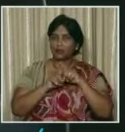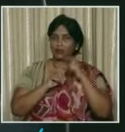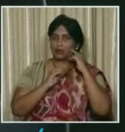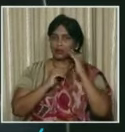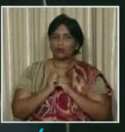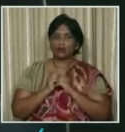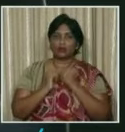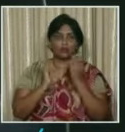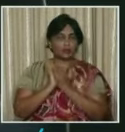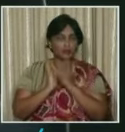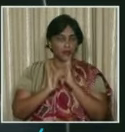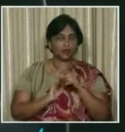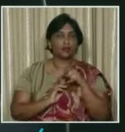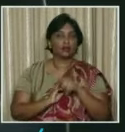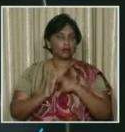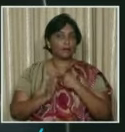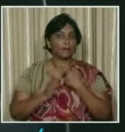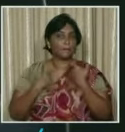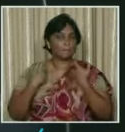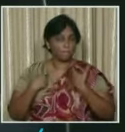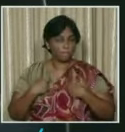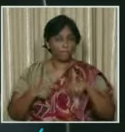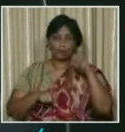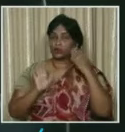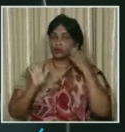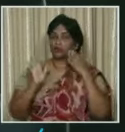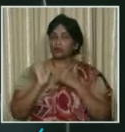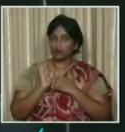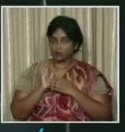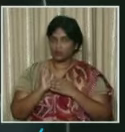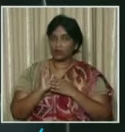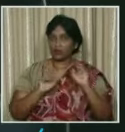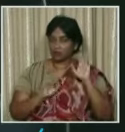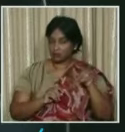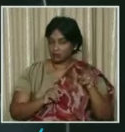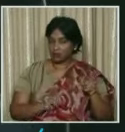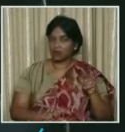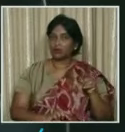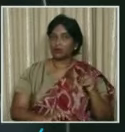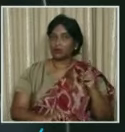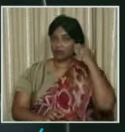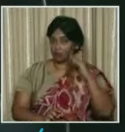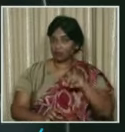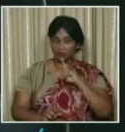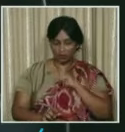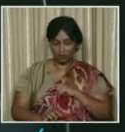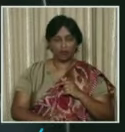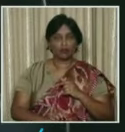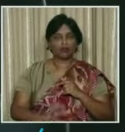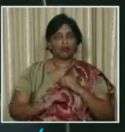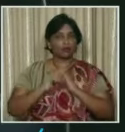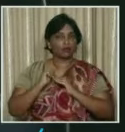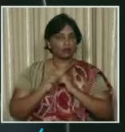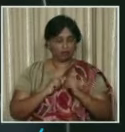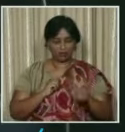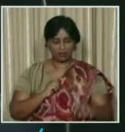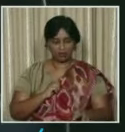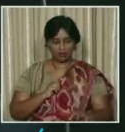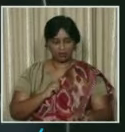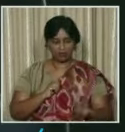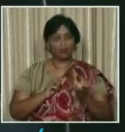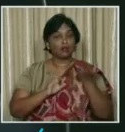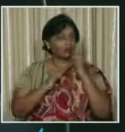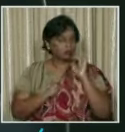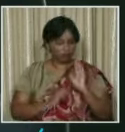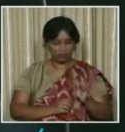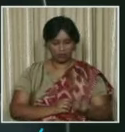පැන්ඩෝරා පේපර්ස් වලින් මේ රටේ රාජපක්ෂ වරුන්ට සම්බන්ධ ඥාතිකමක් තියෙන ඒ අනාවරණය වුණු ඒ කටයුතු එදා විමර්ශනය